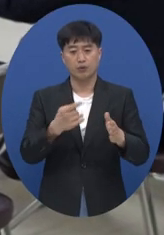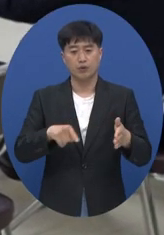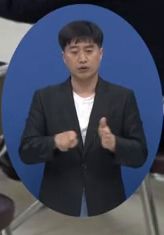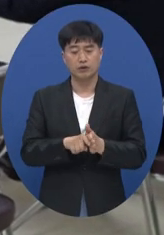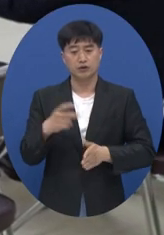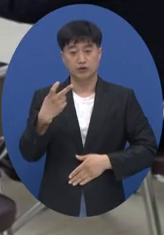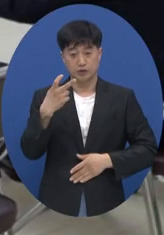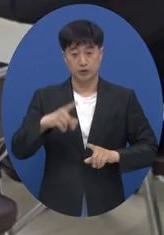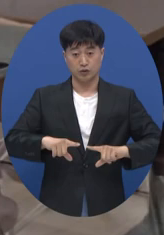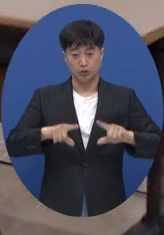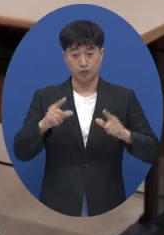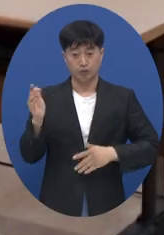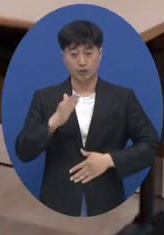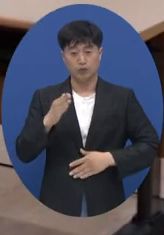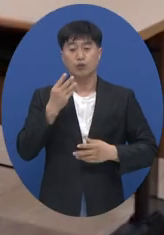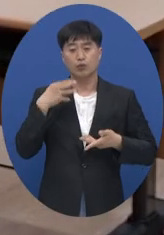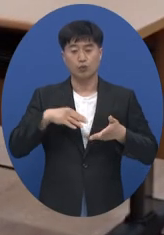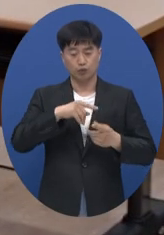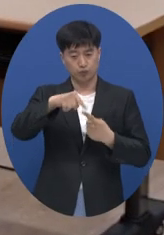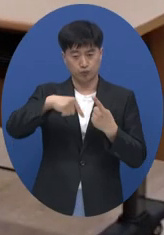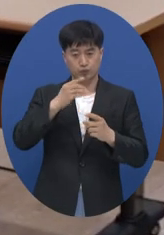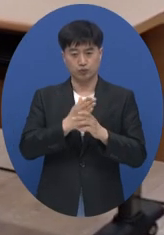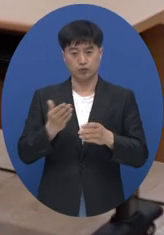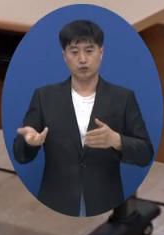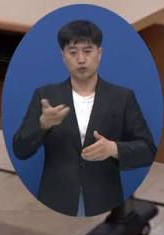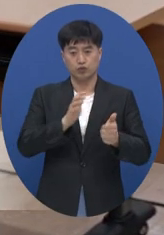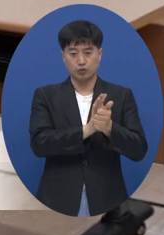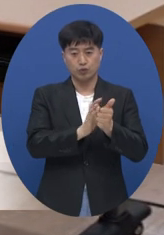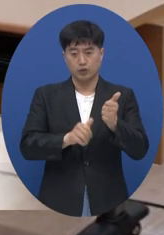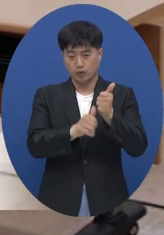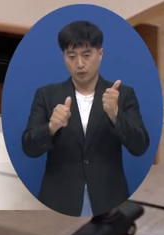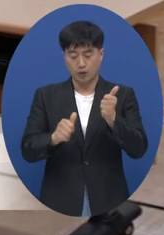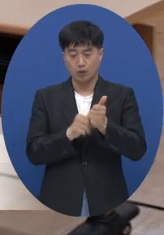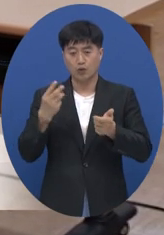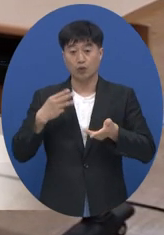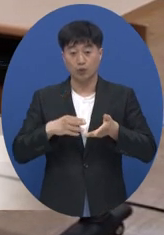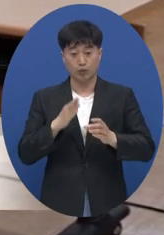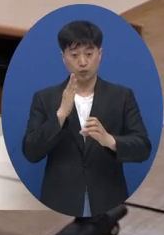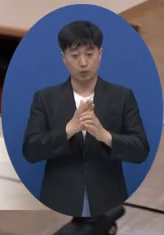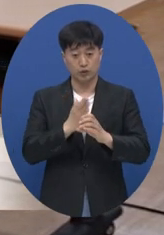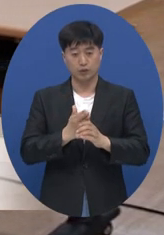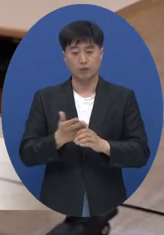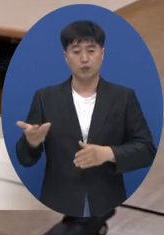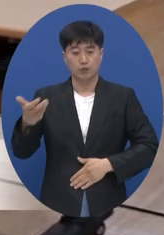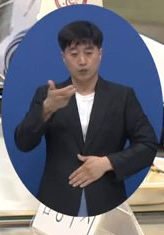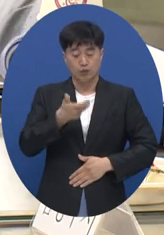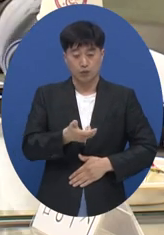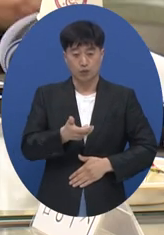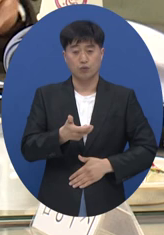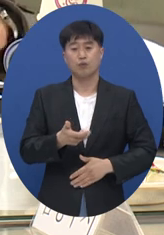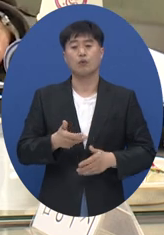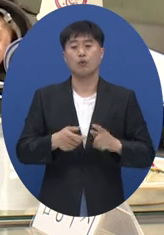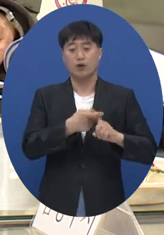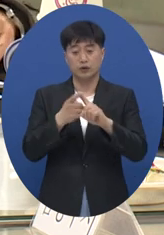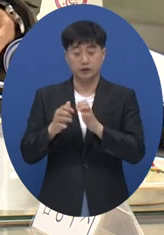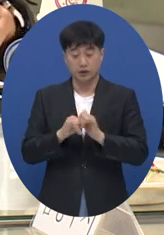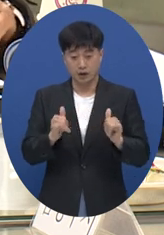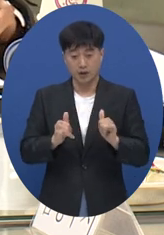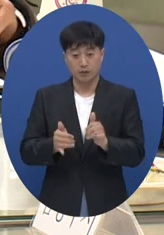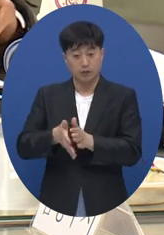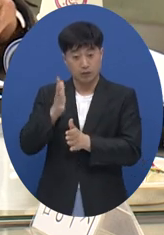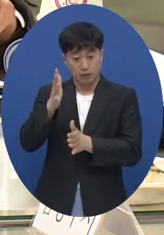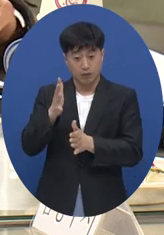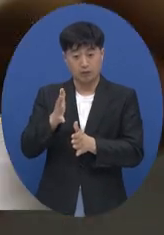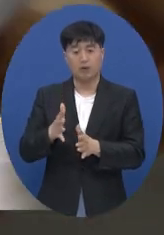2012년부터 경기도가 운영중인 입주 지원 협의해 경도를 추측으로 2층 인 대표와 발견 시 군 사업 시행자 유관